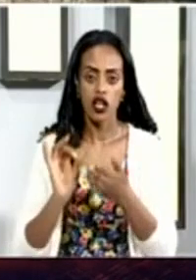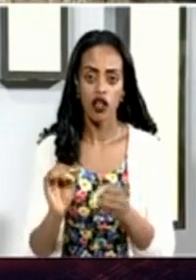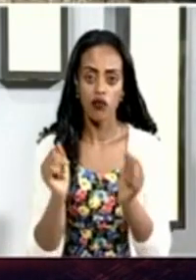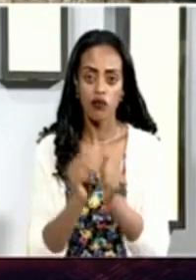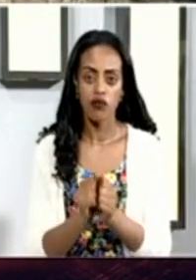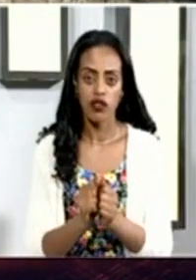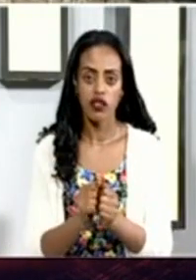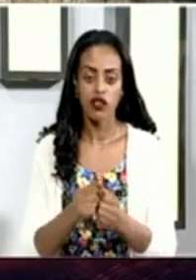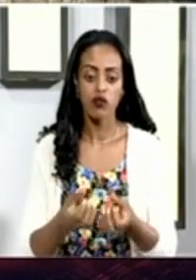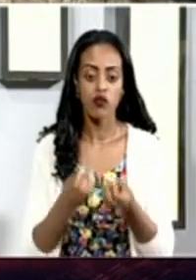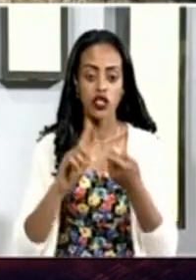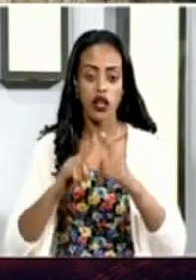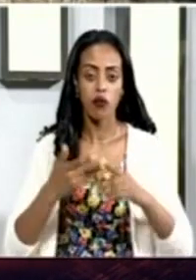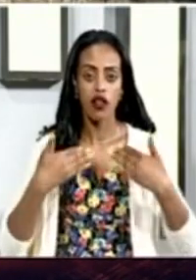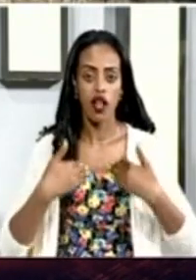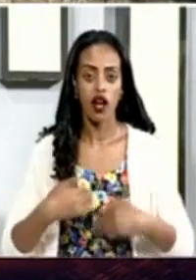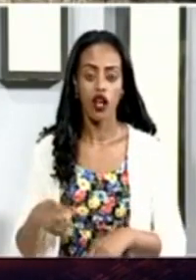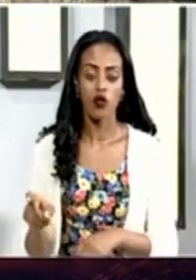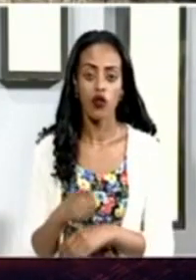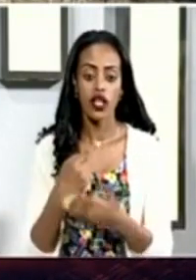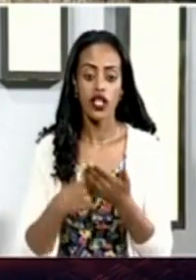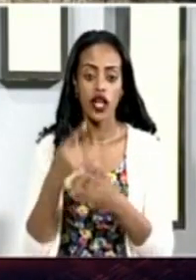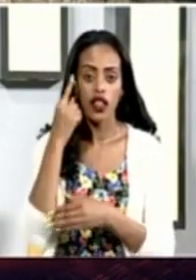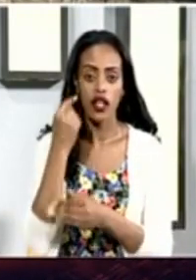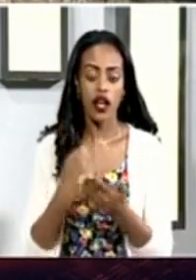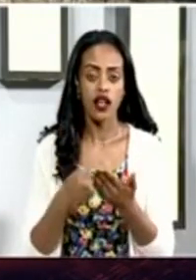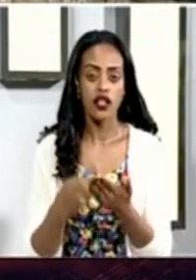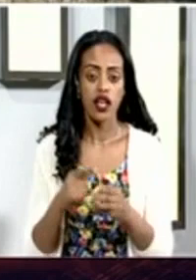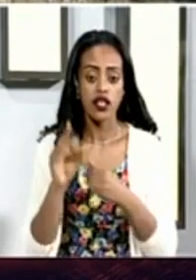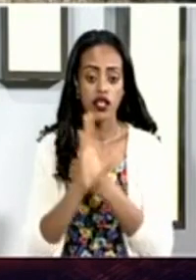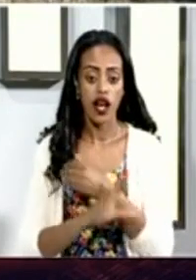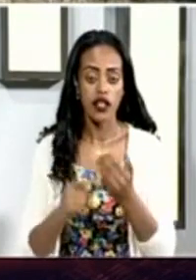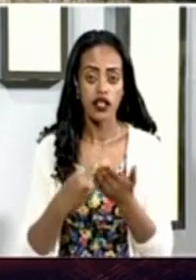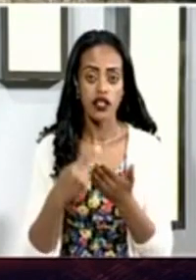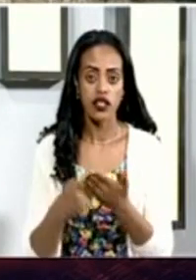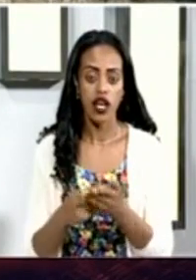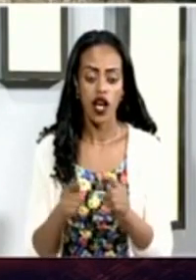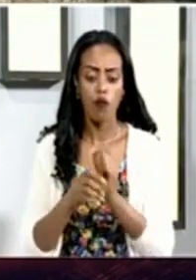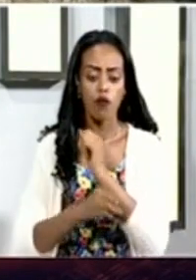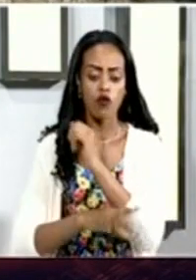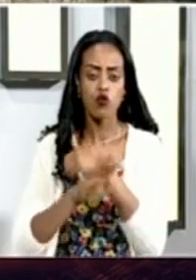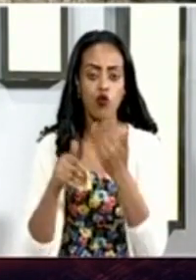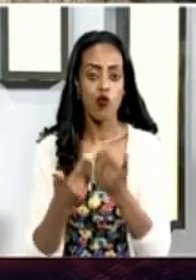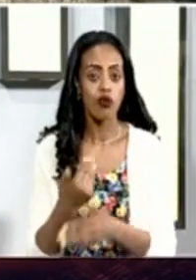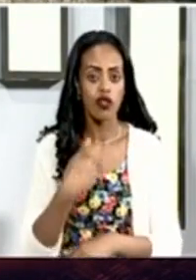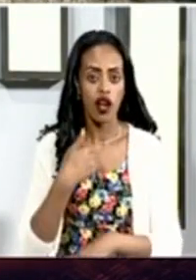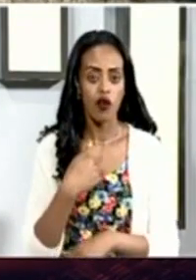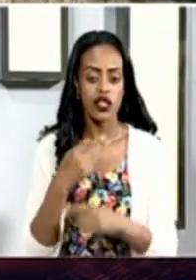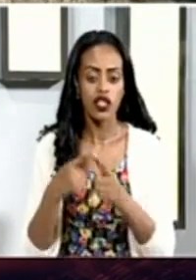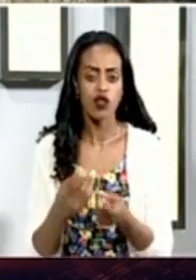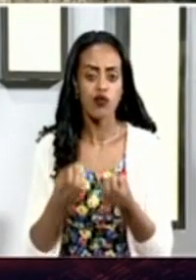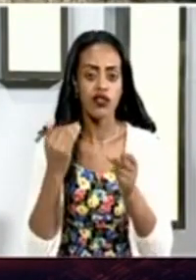ብዙሓት ምዳርግቲ ኣካላት ኮይንና እዛ ትግራይ እዚኣ እዛ ዓዲ እዚኣ መመንጨወት ኩሉ እንዳሃለየት ግን